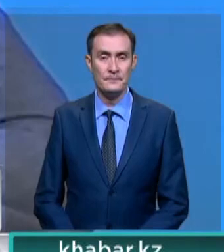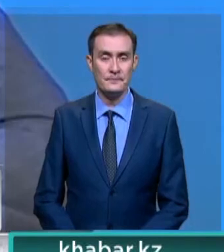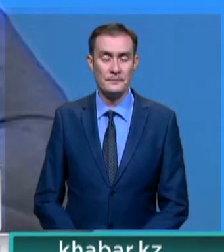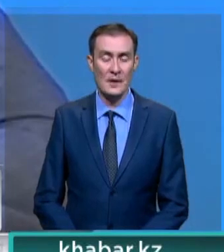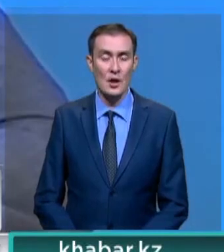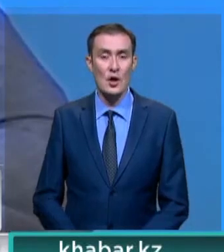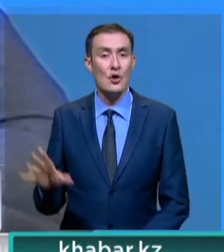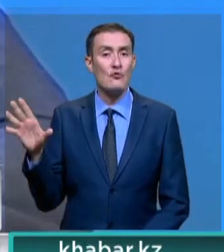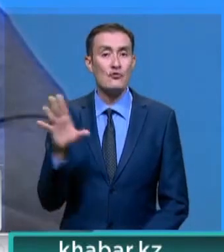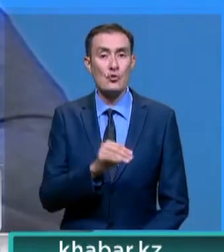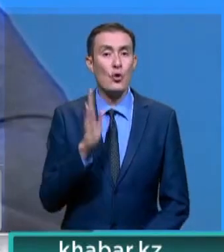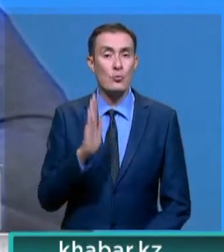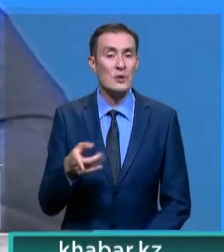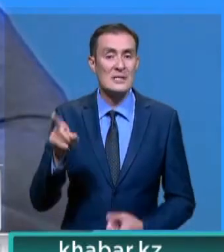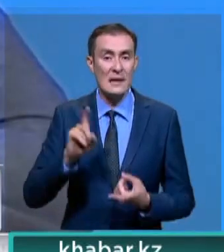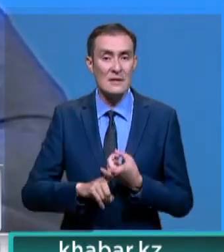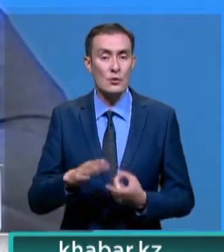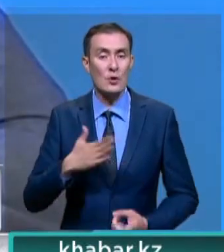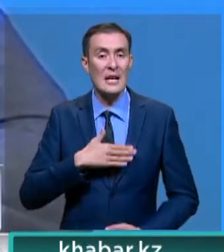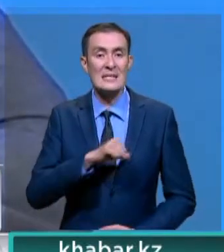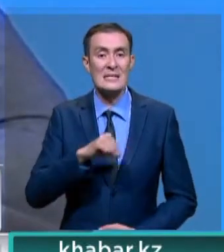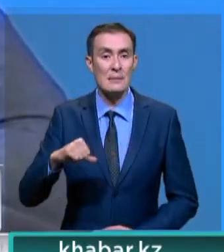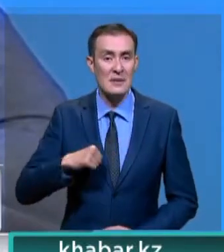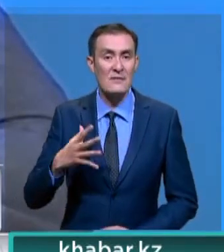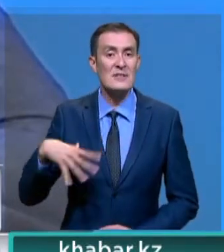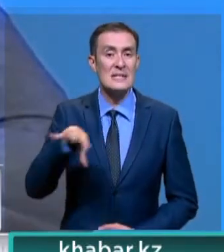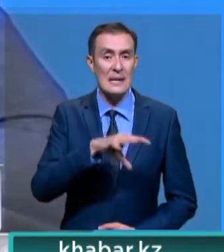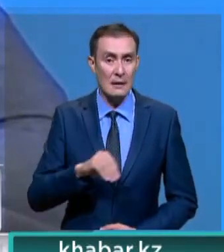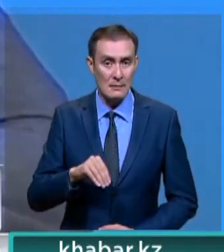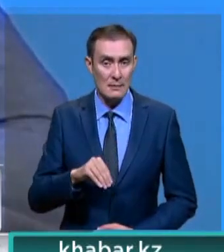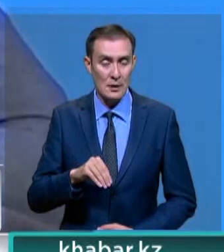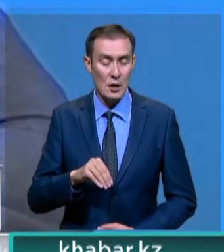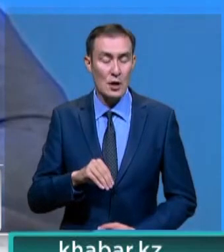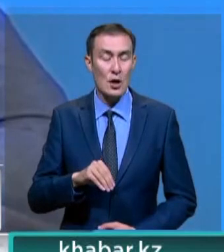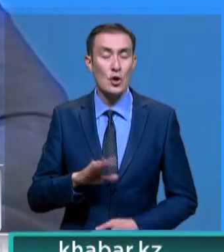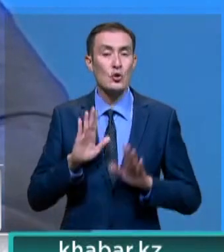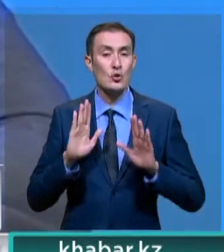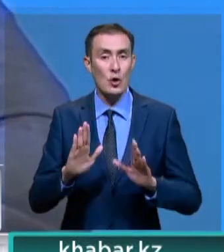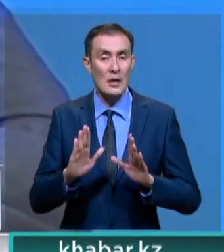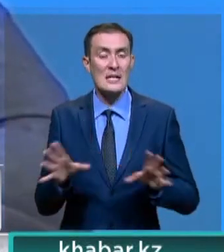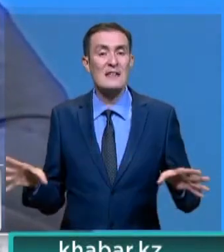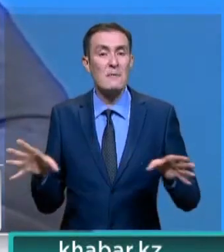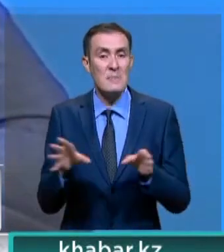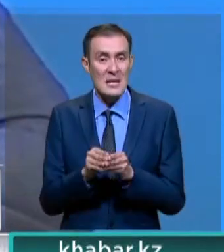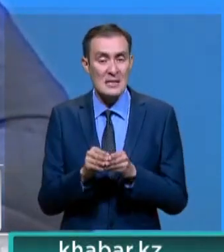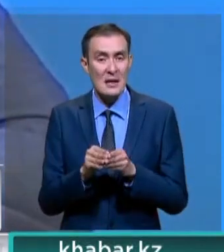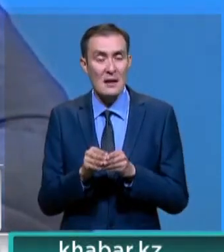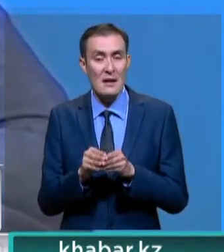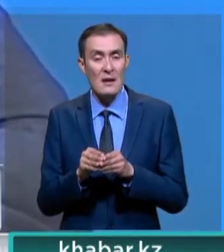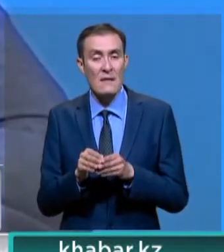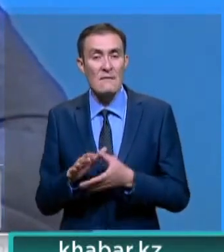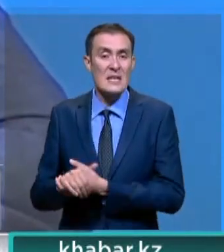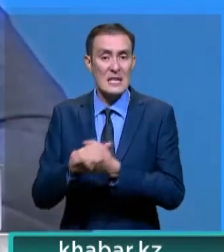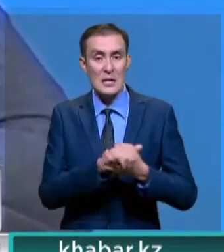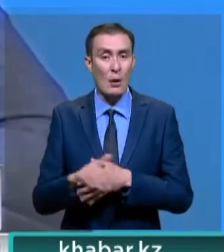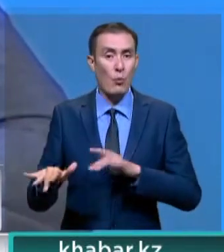ограничения. Все зависит от нас всех вместе взятых, поскольку только в едином